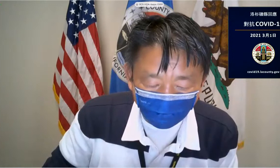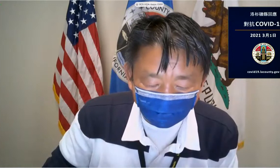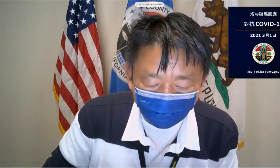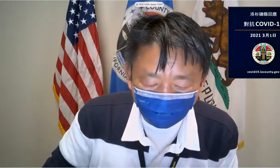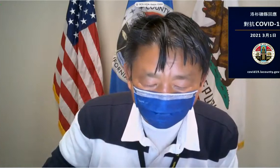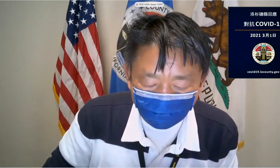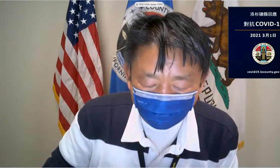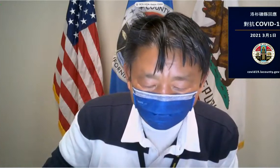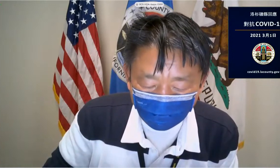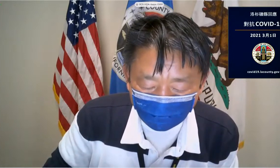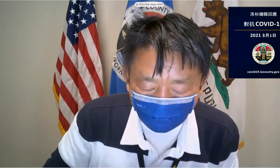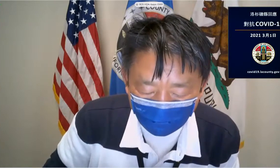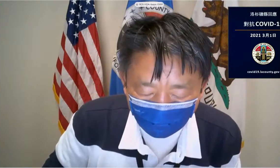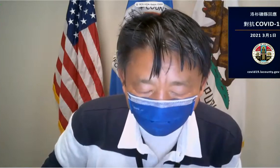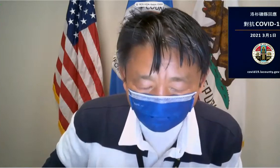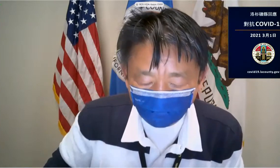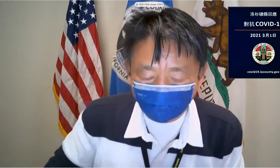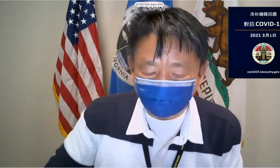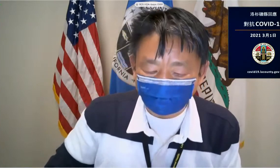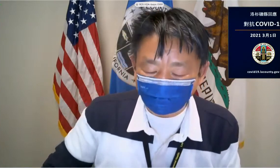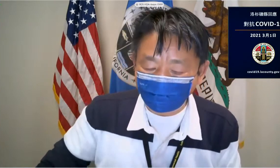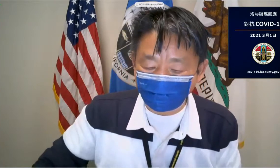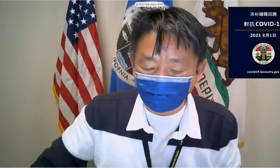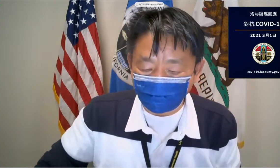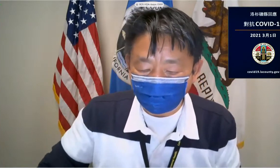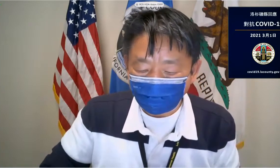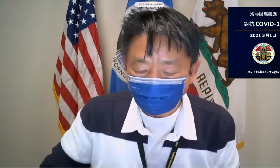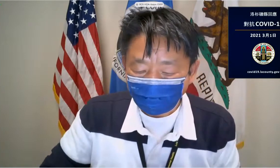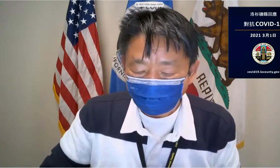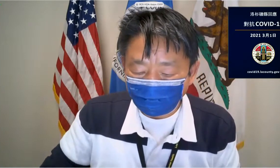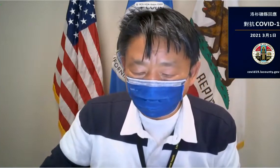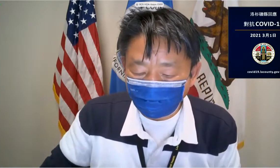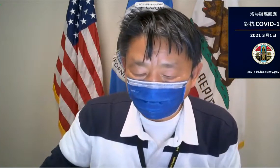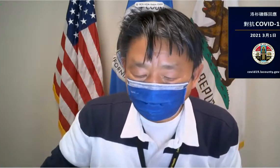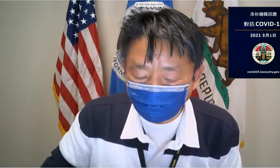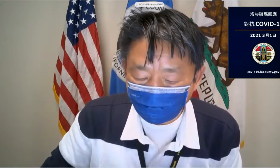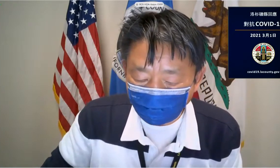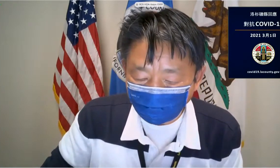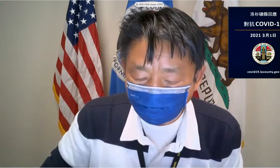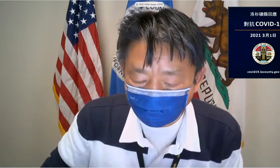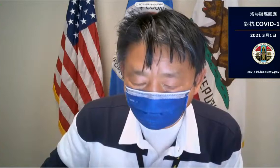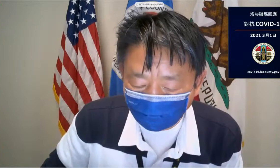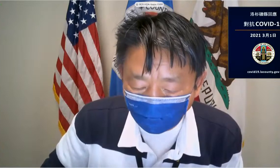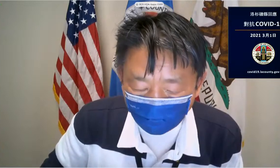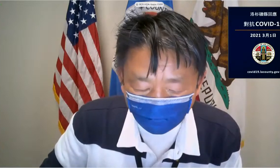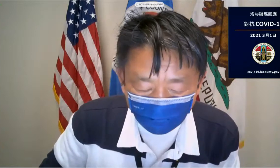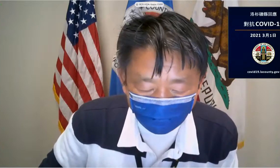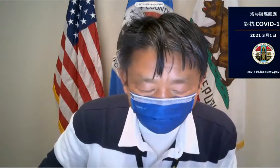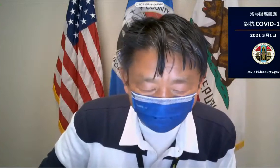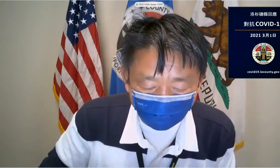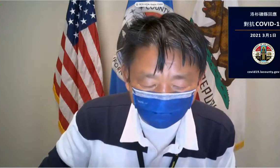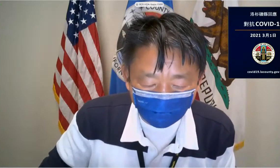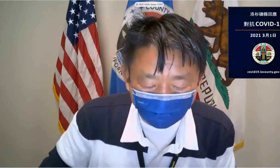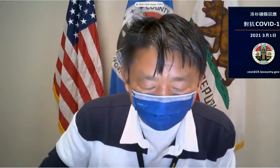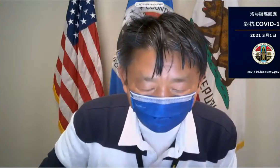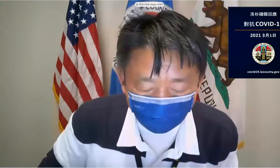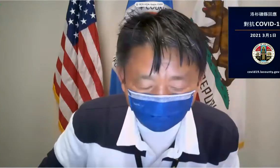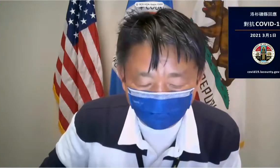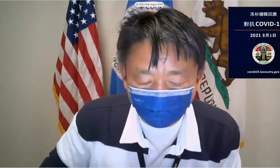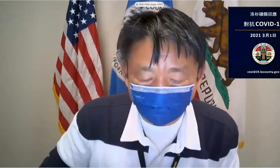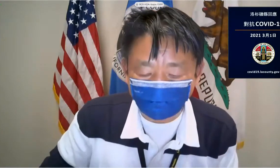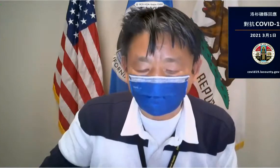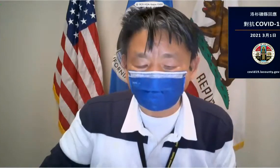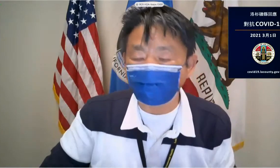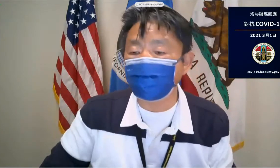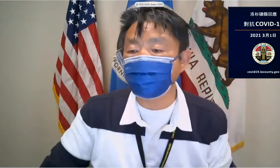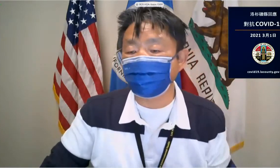首先，让我们看看现在的新冠疫情的数据。我们知道，今天的新添病例和死亡数据会因为周